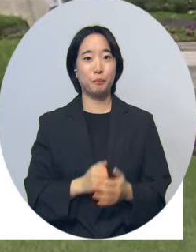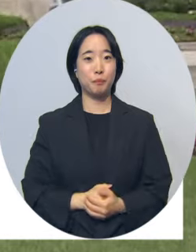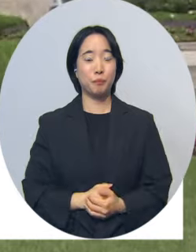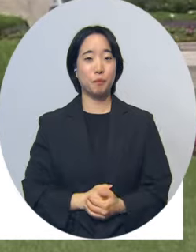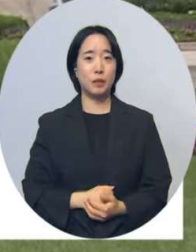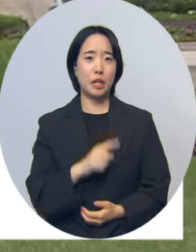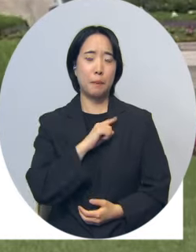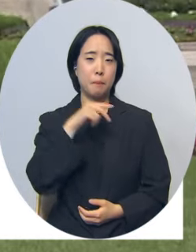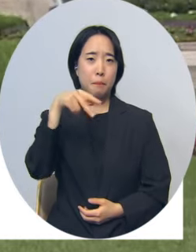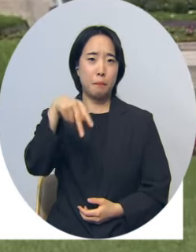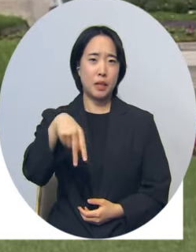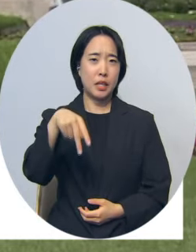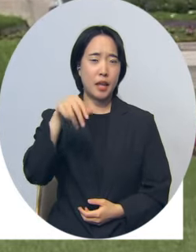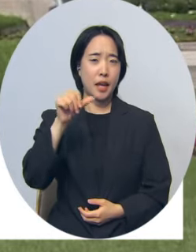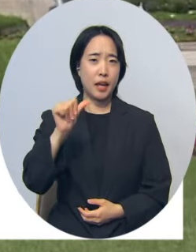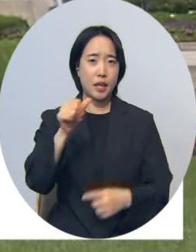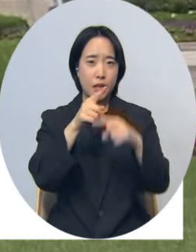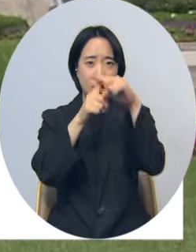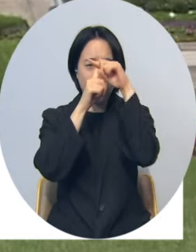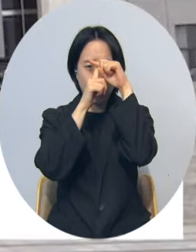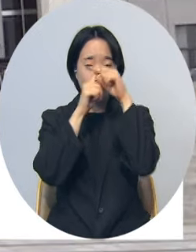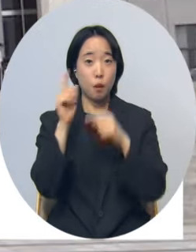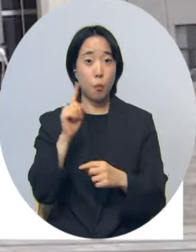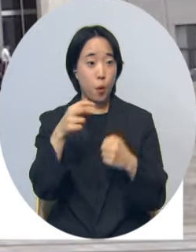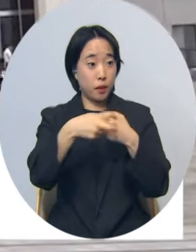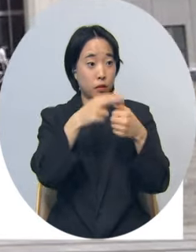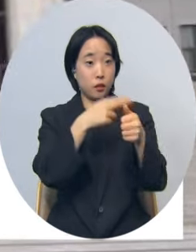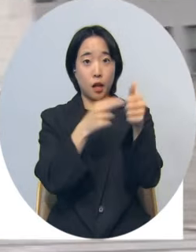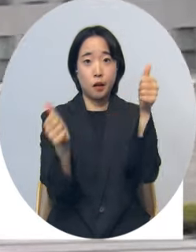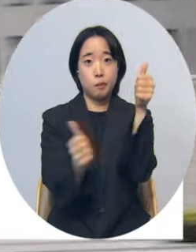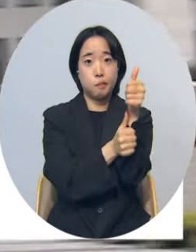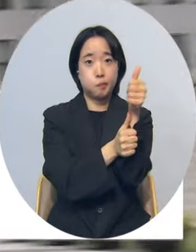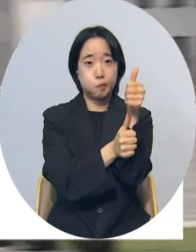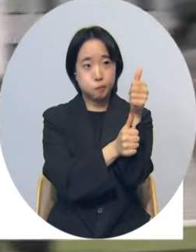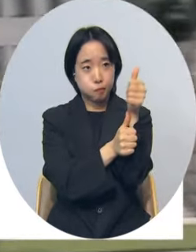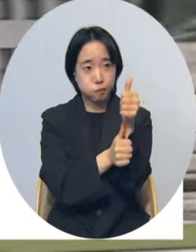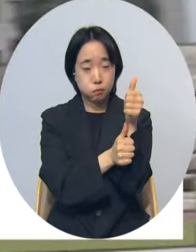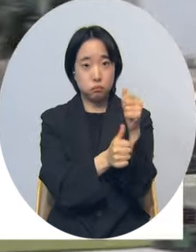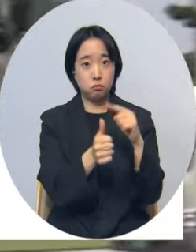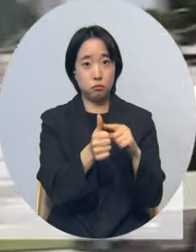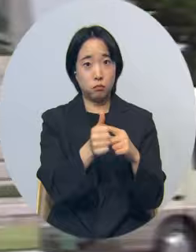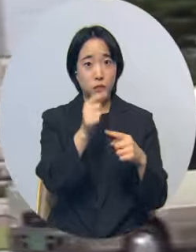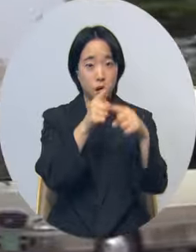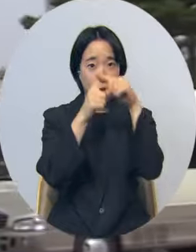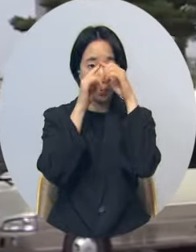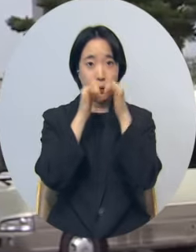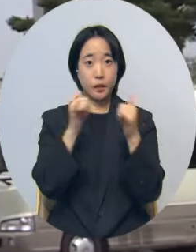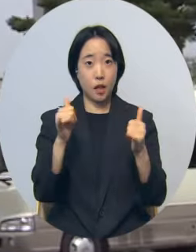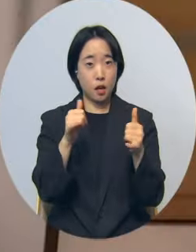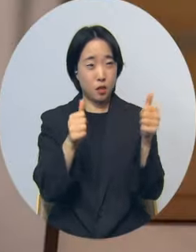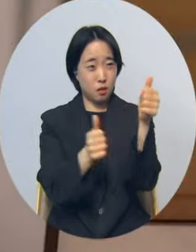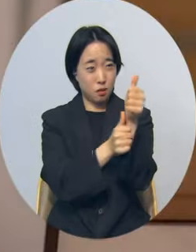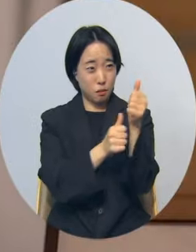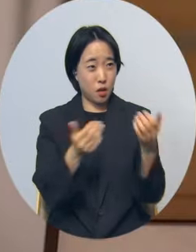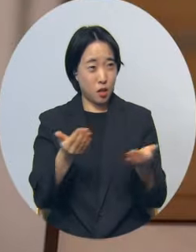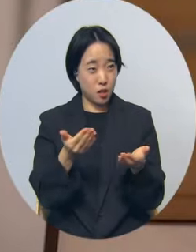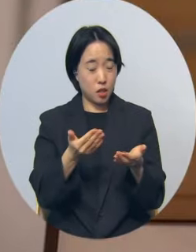불리는 진료지원 간호사의 의료 행위를 이르면 내년 6월부터 합법화하는